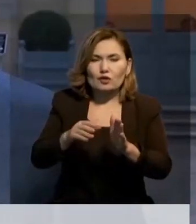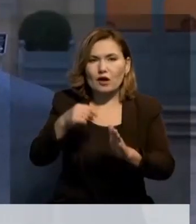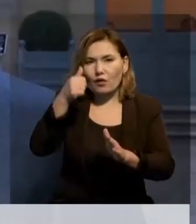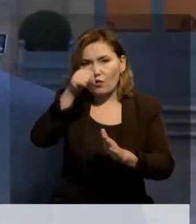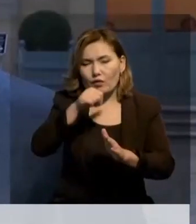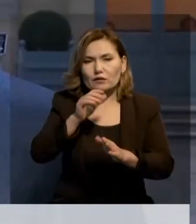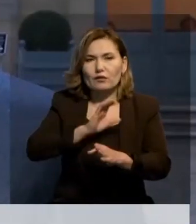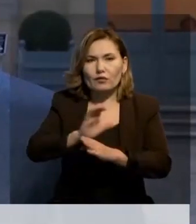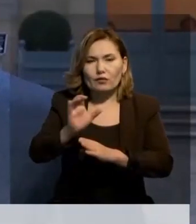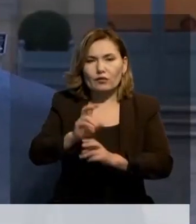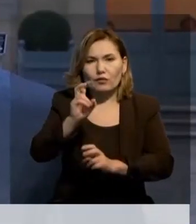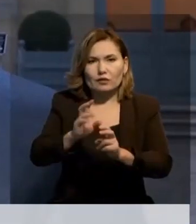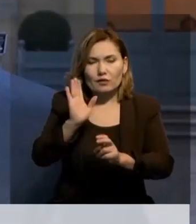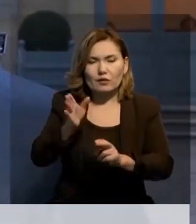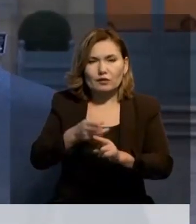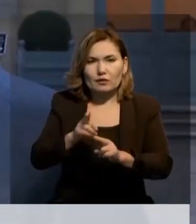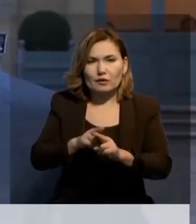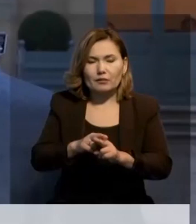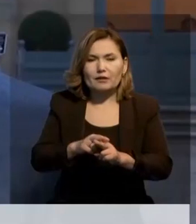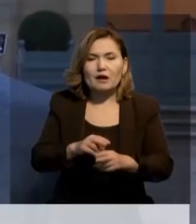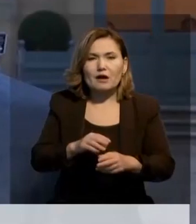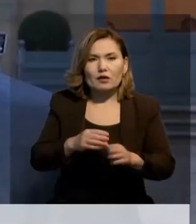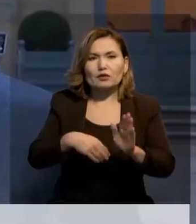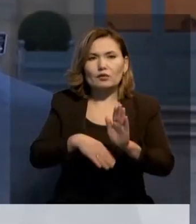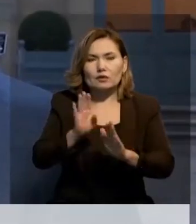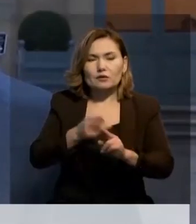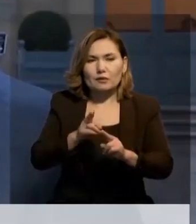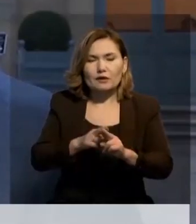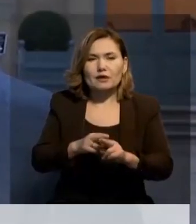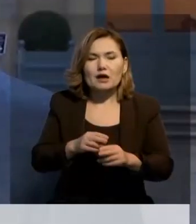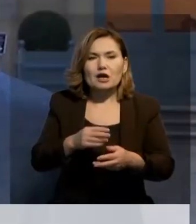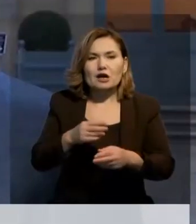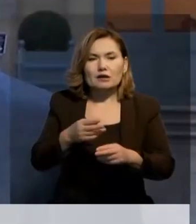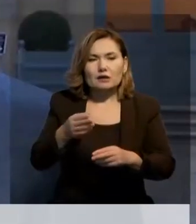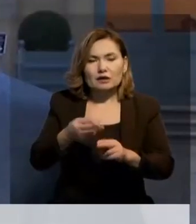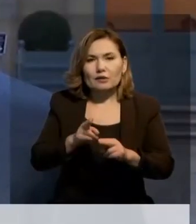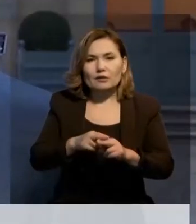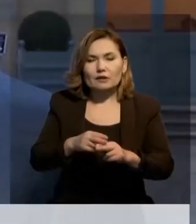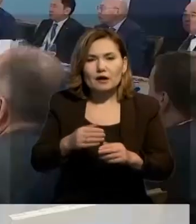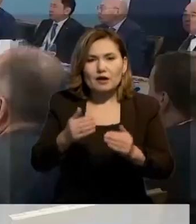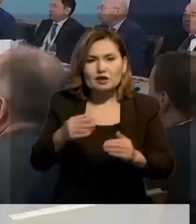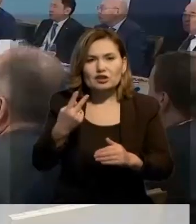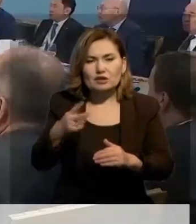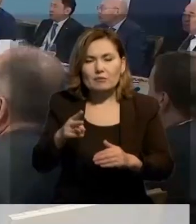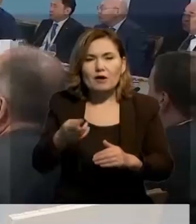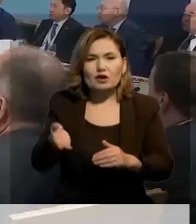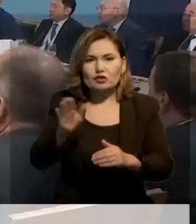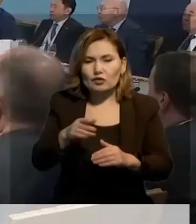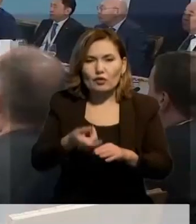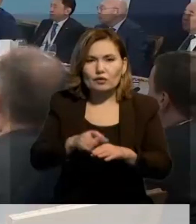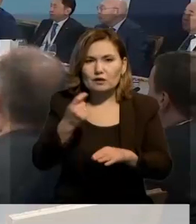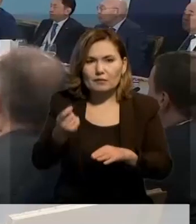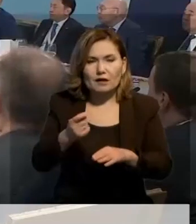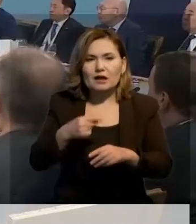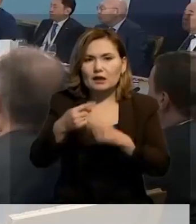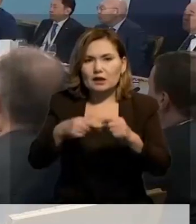Қазір жылына қанша шығарып отырмыз? 20 штук. Қалғанын Ресейден әкелеміз. Қалғанын Ресейден алдық. Қазақ басшысының